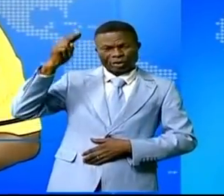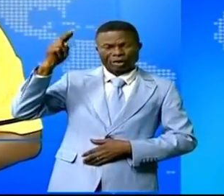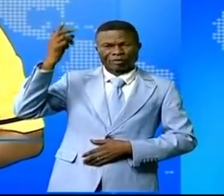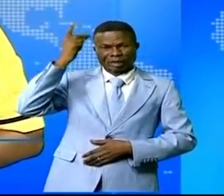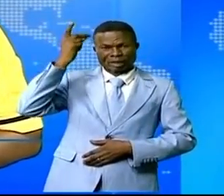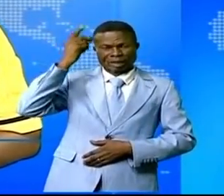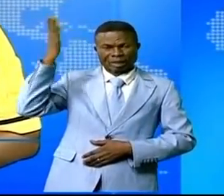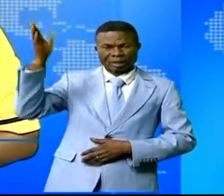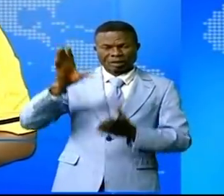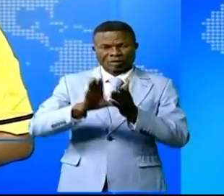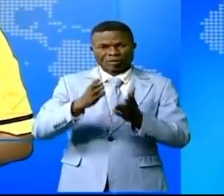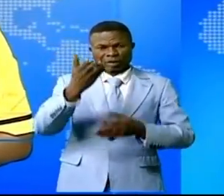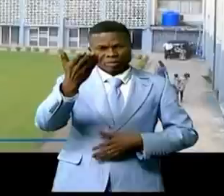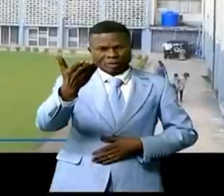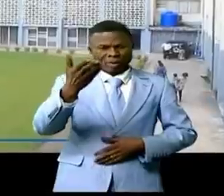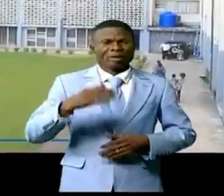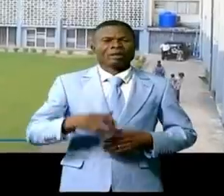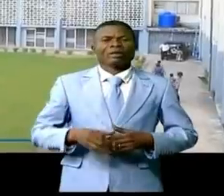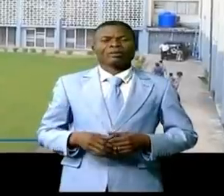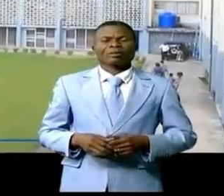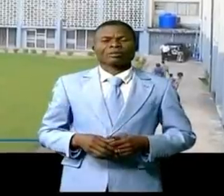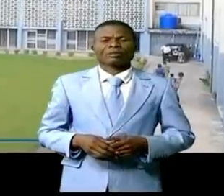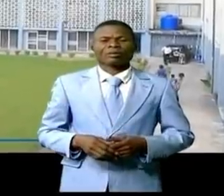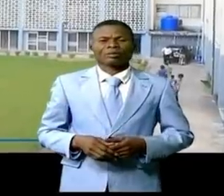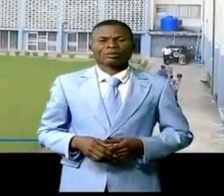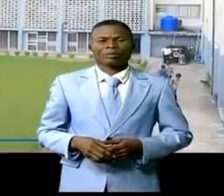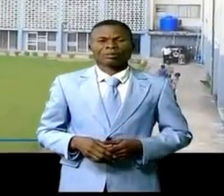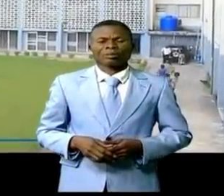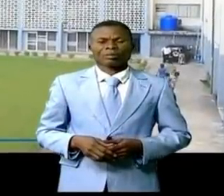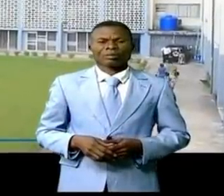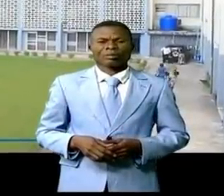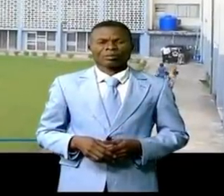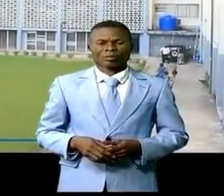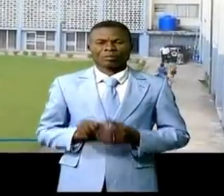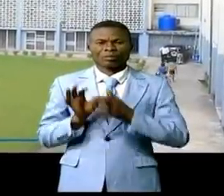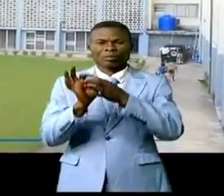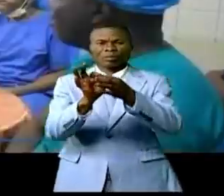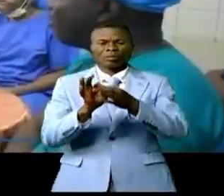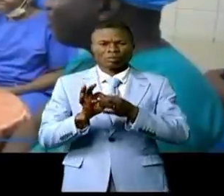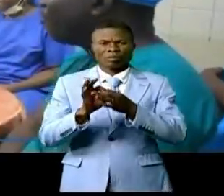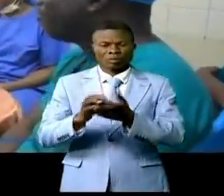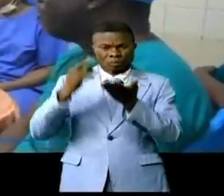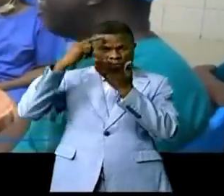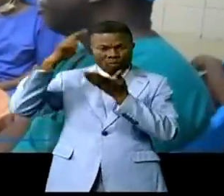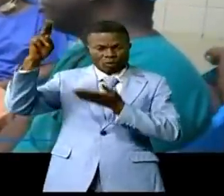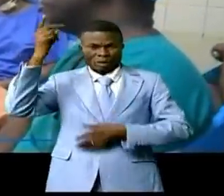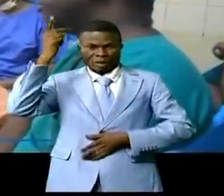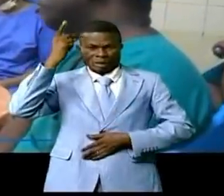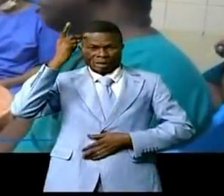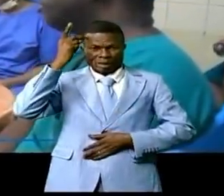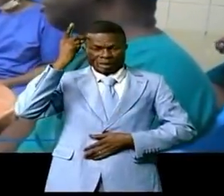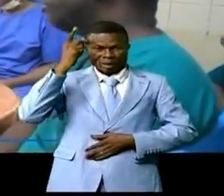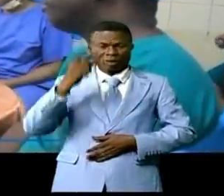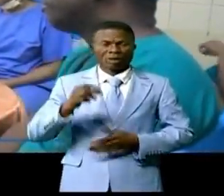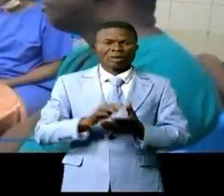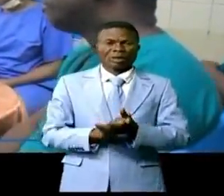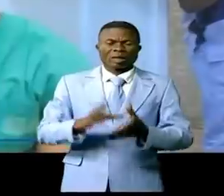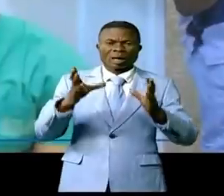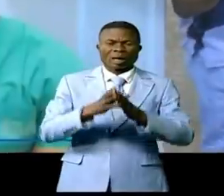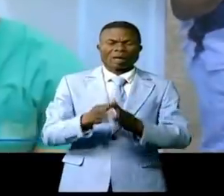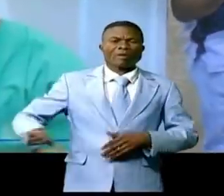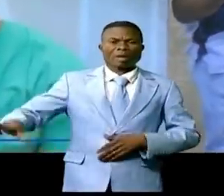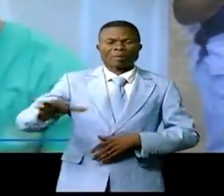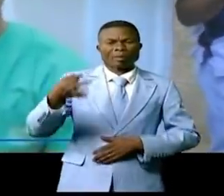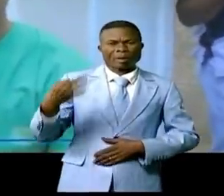Kinshasa. Reportage Grâce Maosso. La coopération entre l'Université de Kinshasa, l'UNIKIN et la France